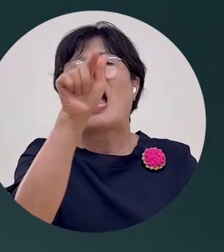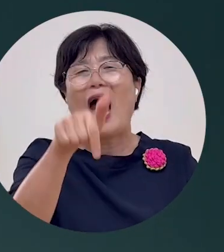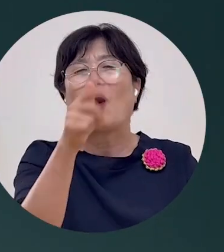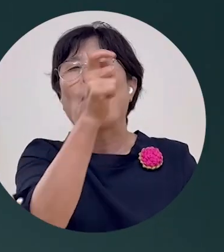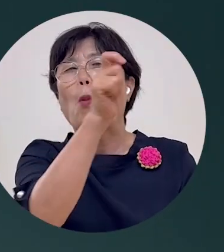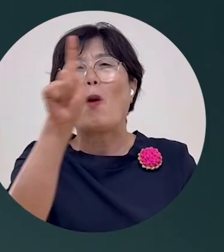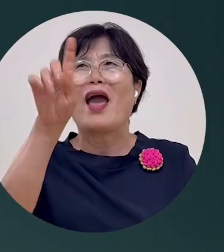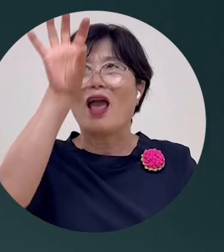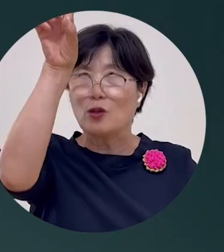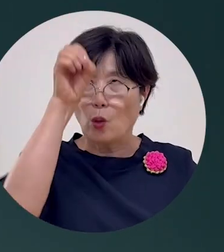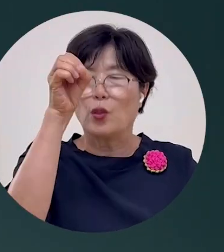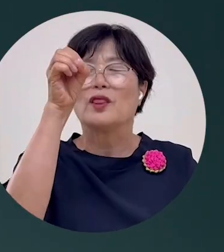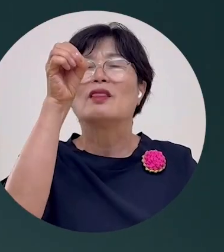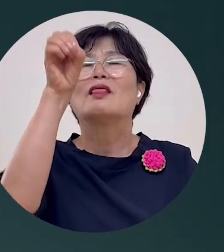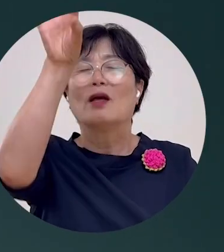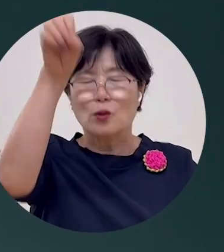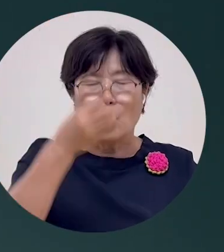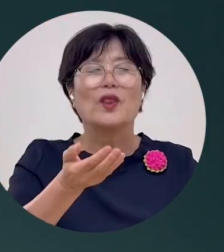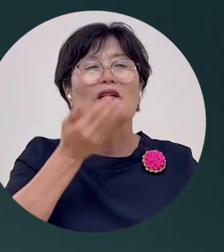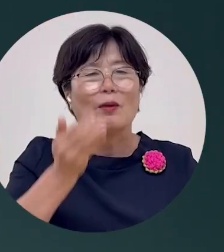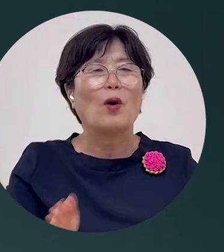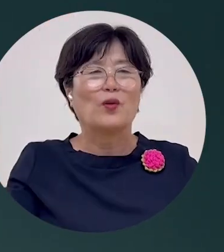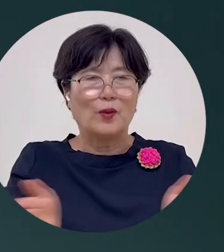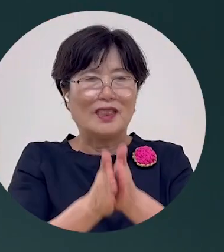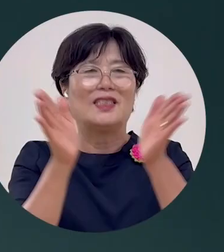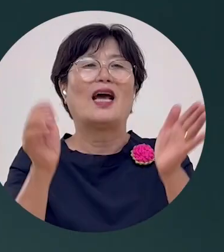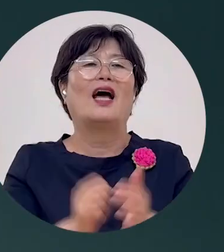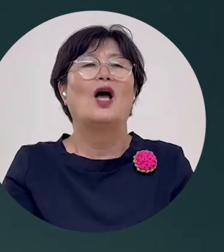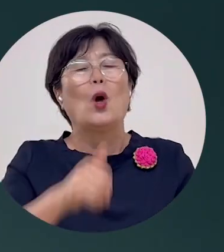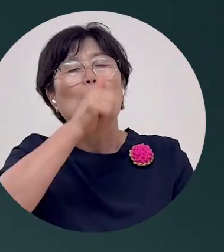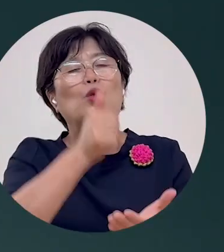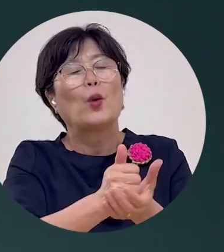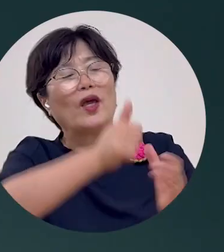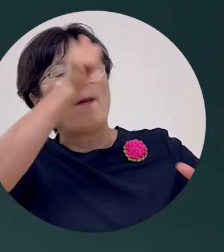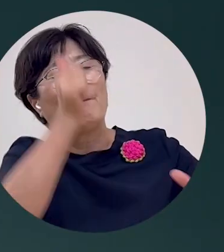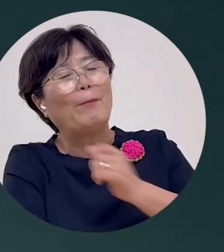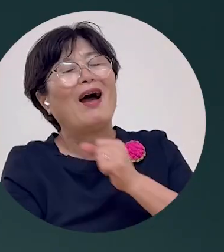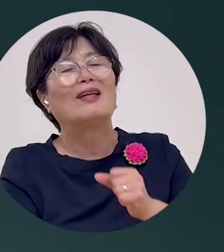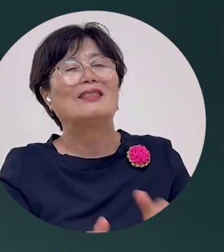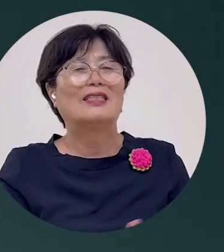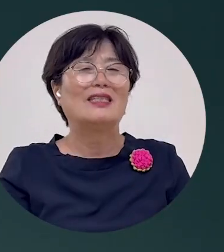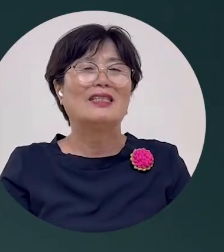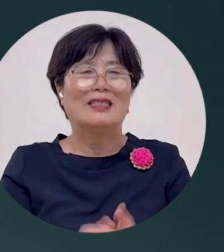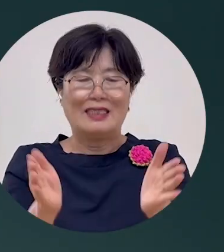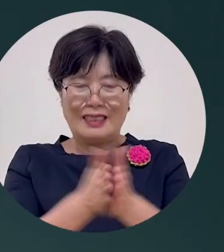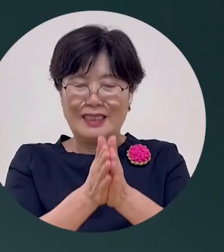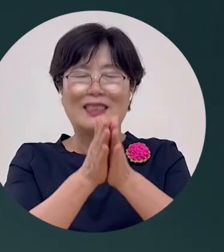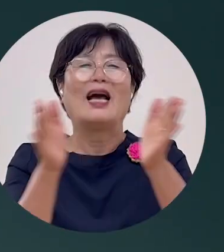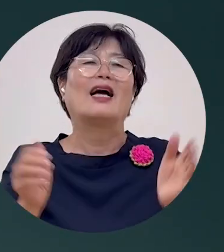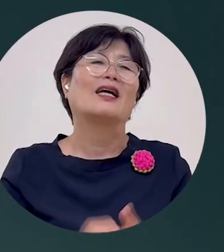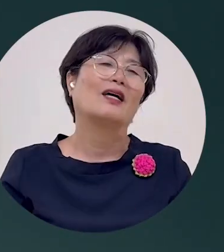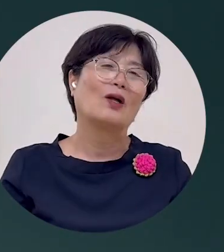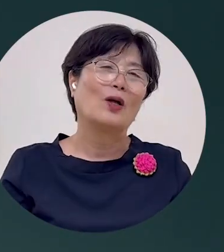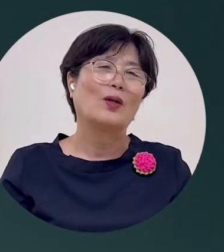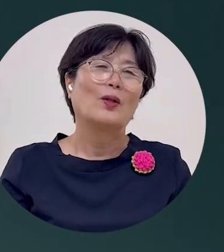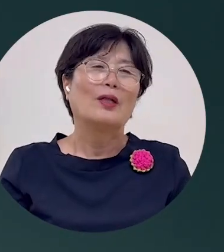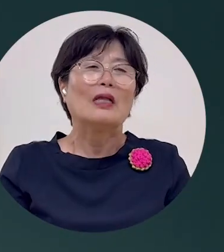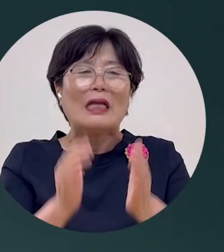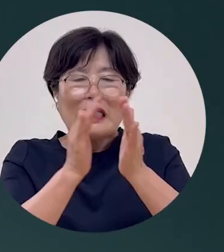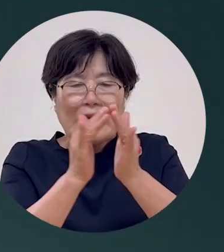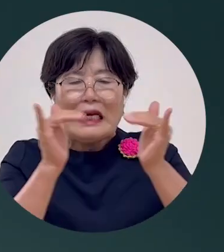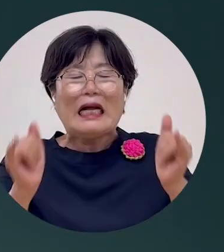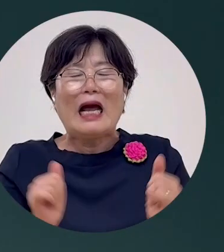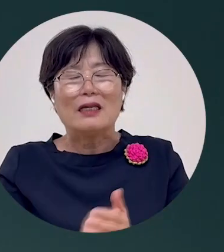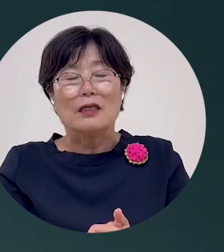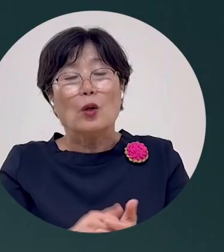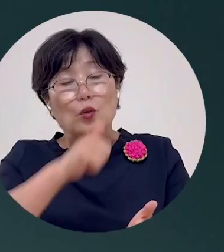말았습니다. 그렇게 죄의 늪에 발을 들여놓음과 동시에 인간은